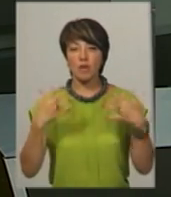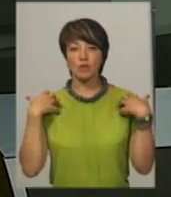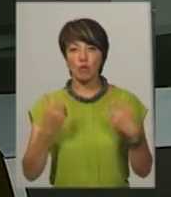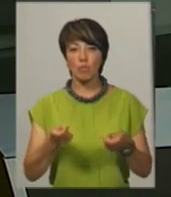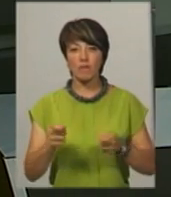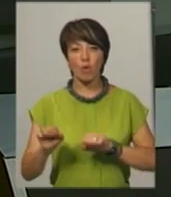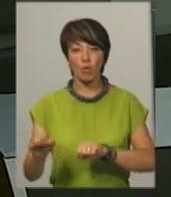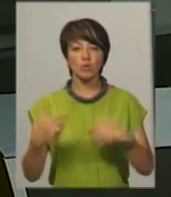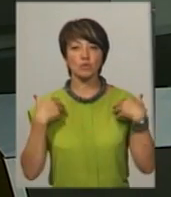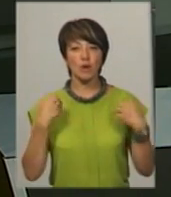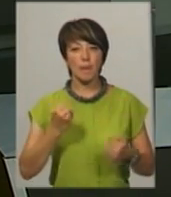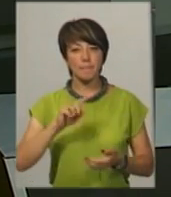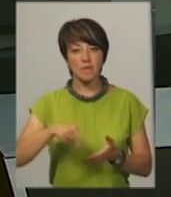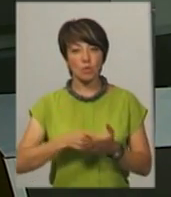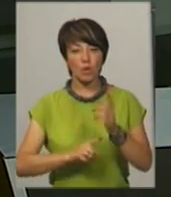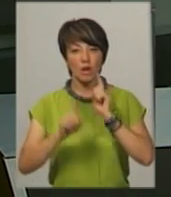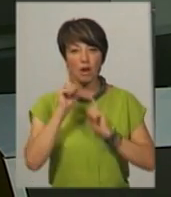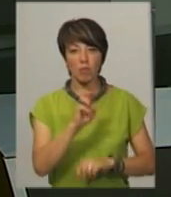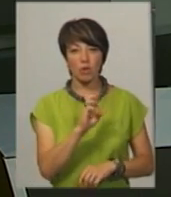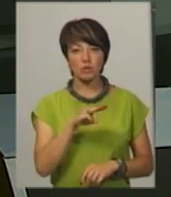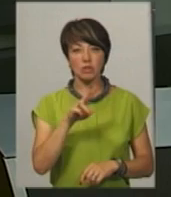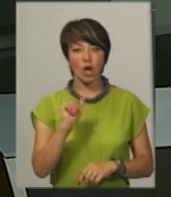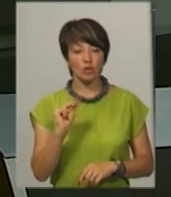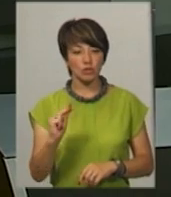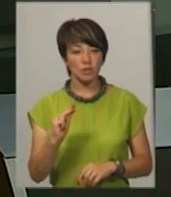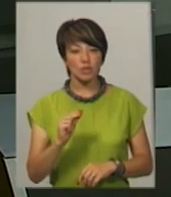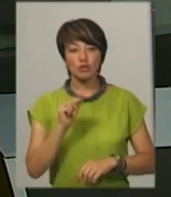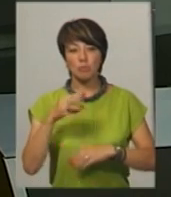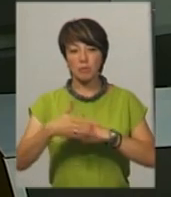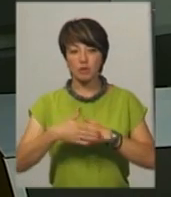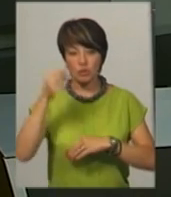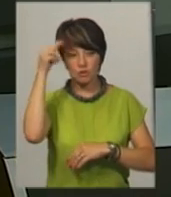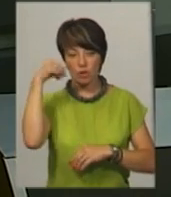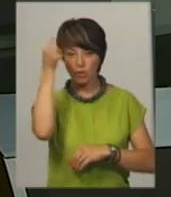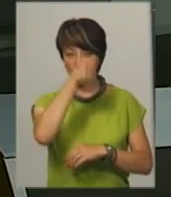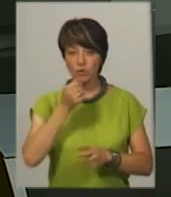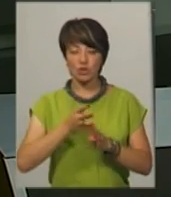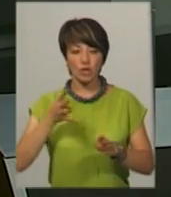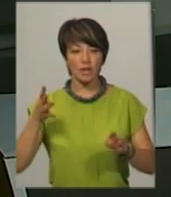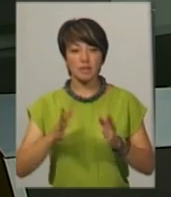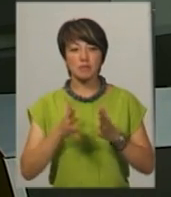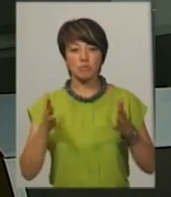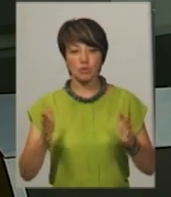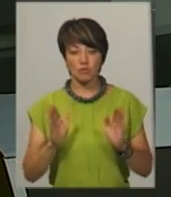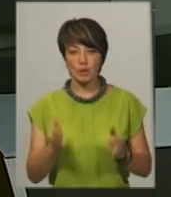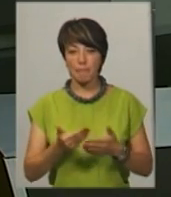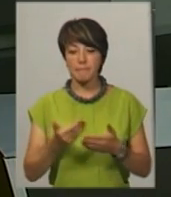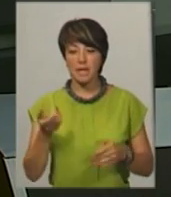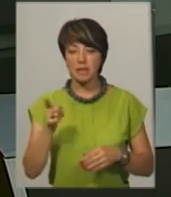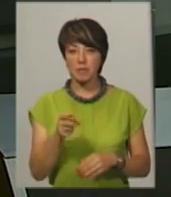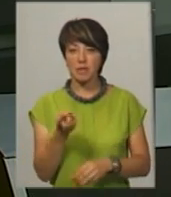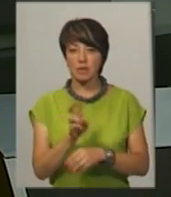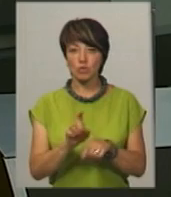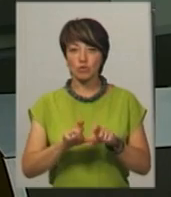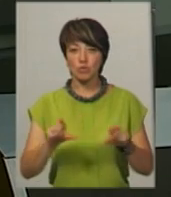управління охорони здоров'я Хмельницької міської ради Бориса Ткача, чим ближче до навчального року, тим черги збільшуватимуться. Перед тим, як іти до